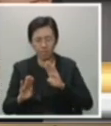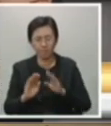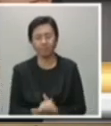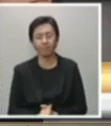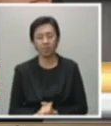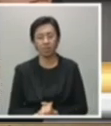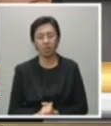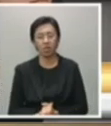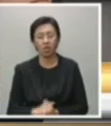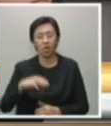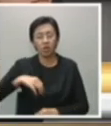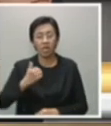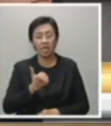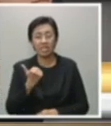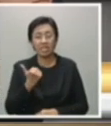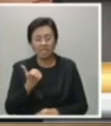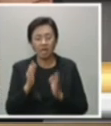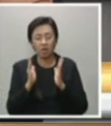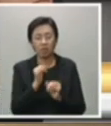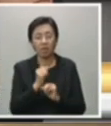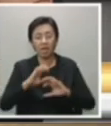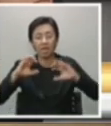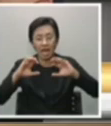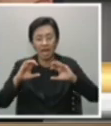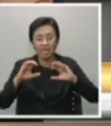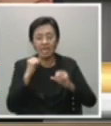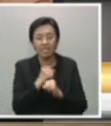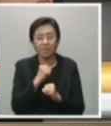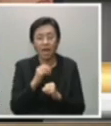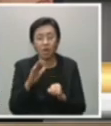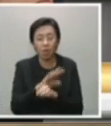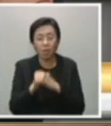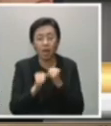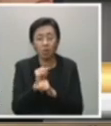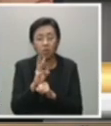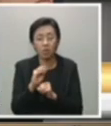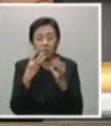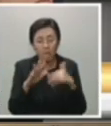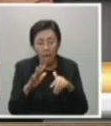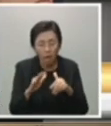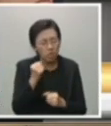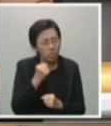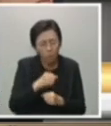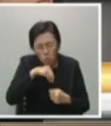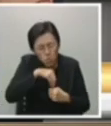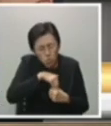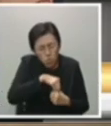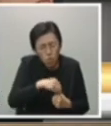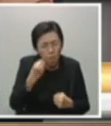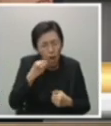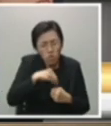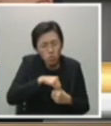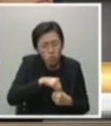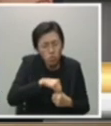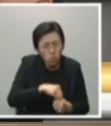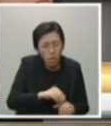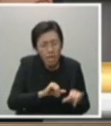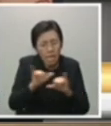ามที่ข้าราชการเกษียณแล้วอยู่บ้านพักได้ตลอดชีวิตโดยไม่ต้องย้ายออกไปดูระ